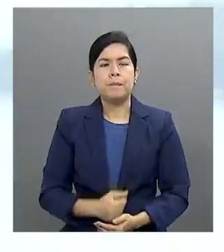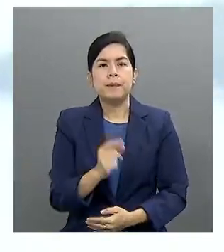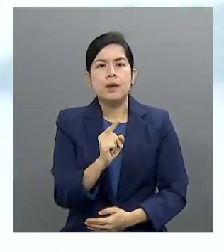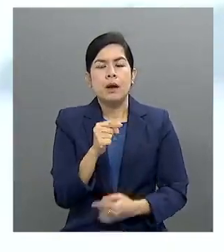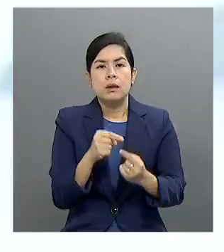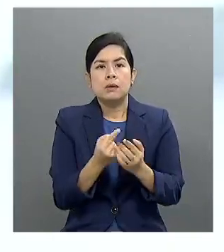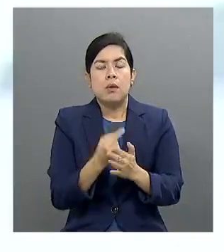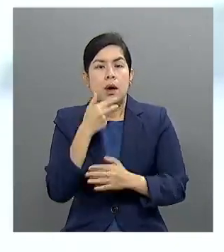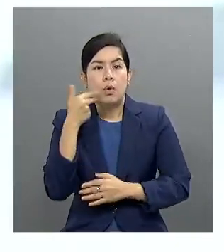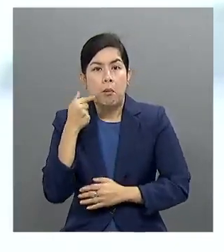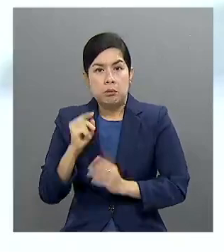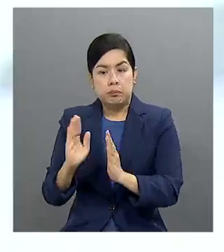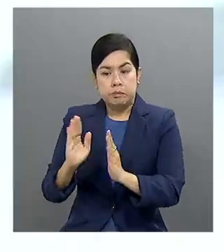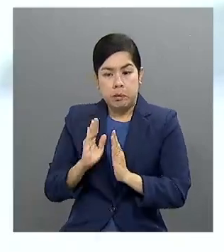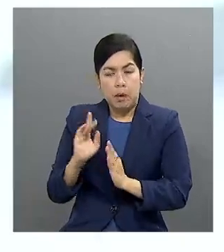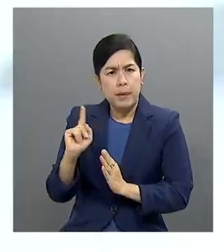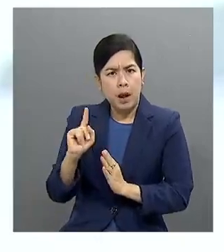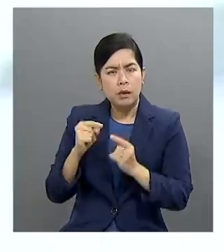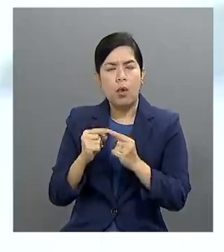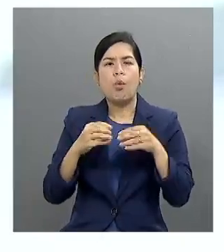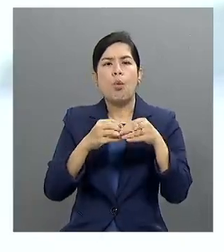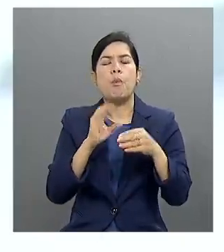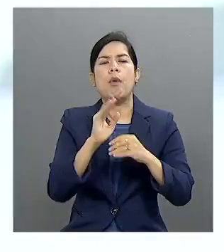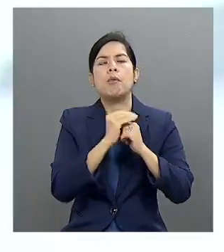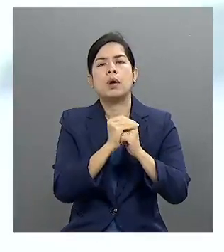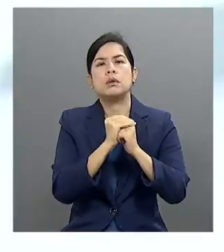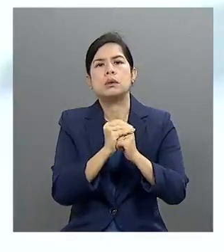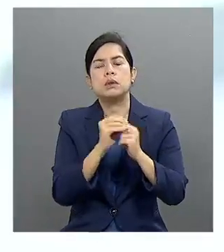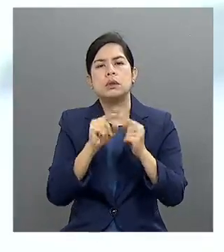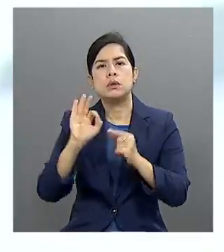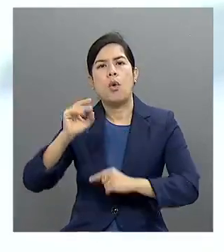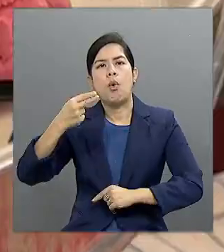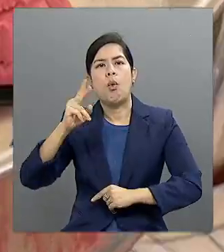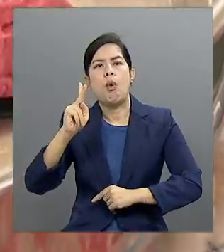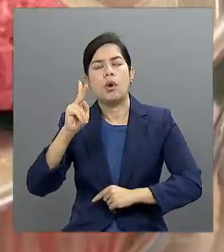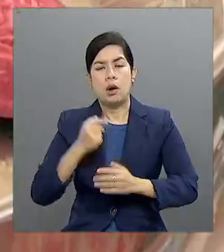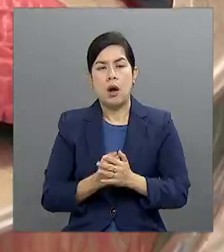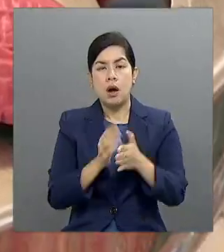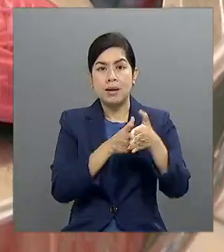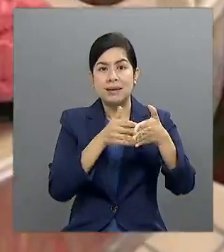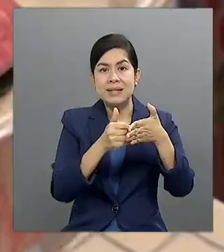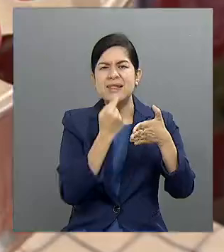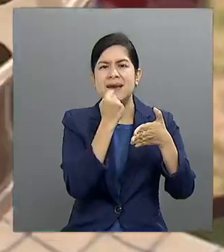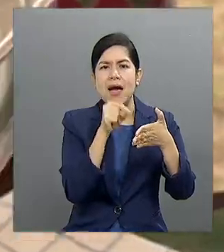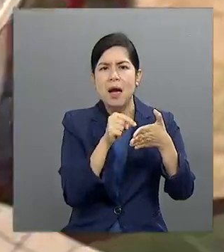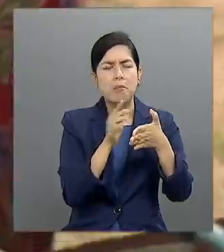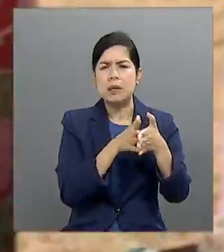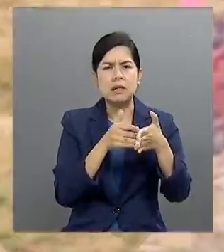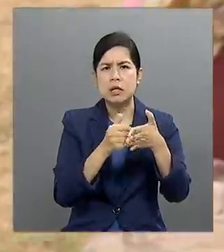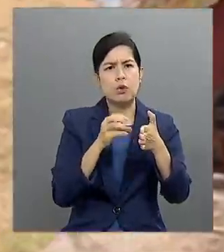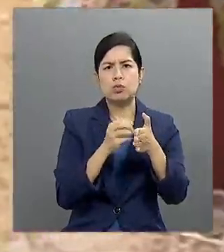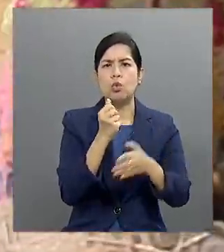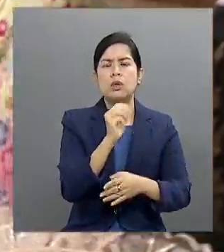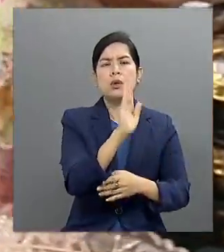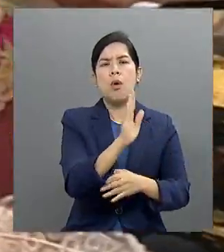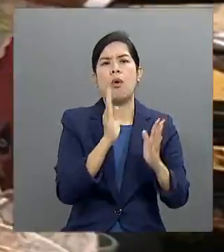ากชาวจีนฮกเกี้ยนนะคะ ค่ะ ซึ่งคำว่าอังอะค่ะคือสีแดงก็คือเป็นสีมงคลของคนจีนนะคะ เป่า ใช่ใช่ เป่า